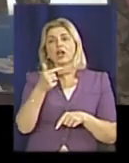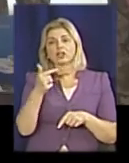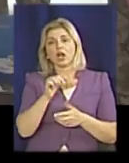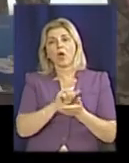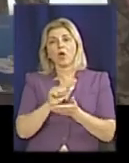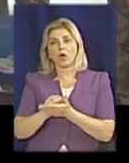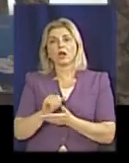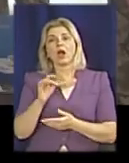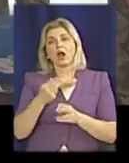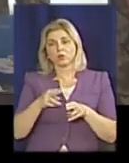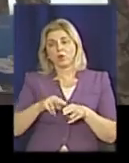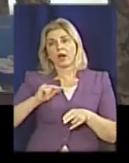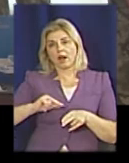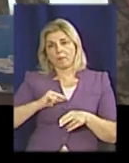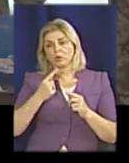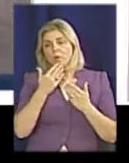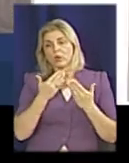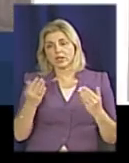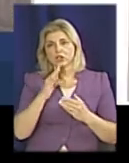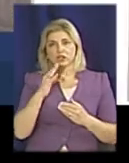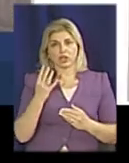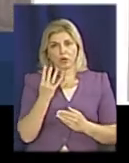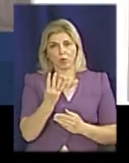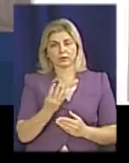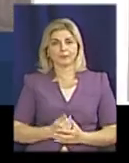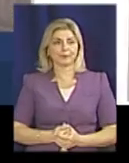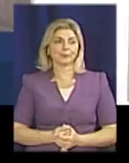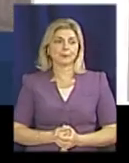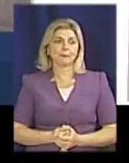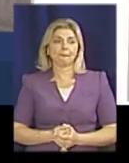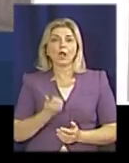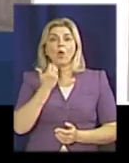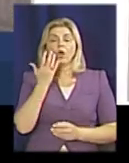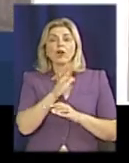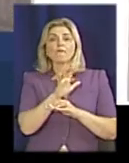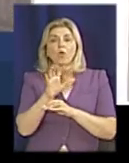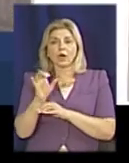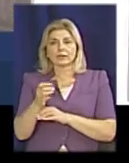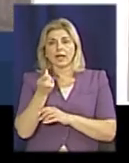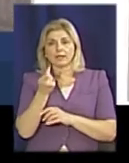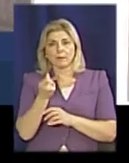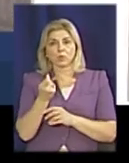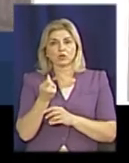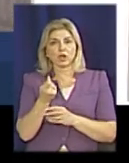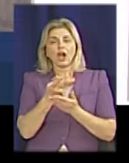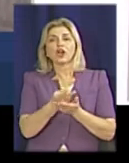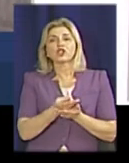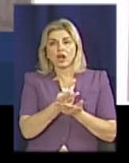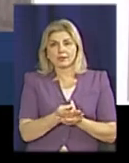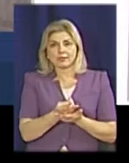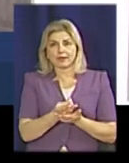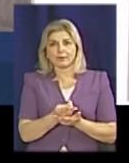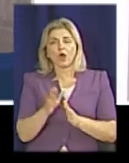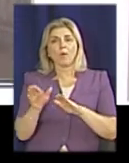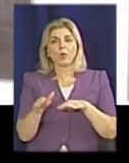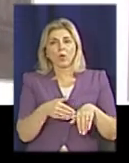передовій протягом останніх 4 років. Тільки потім, коли фотографії трішки відлежаться,